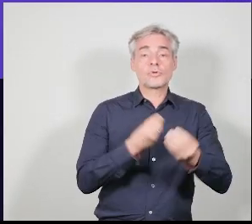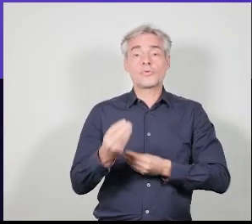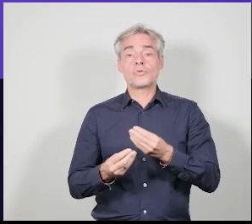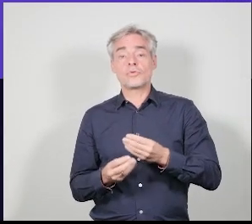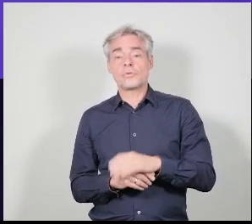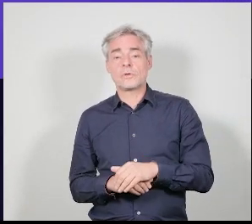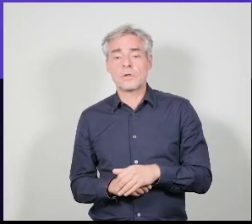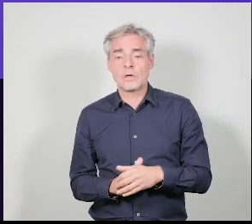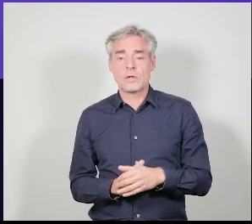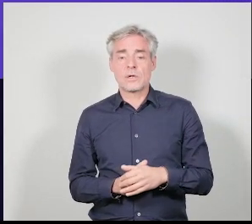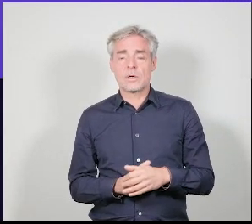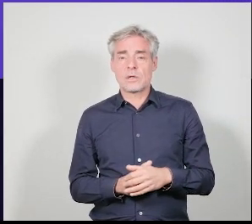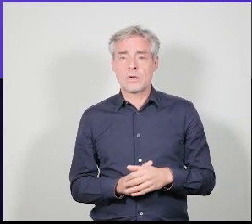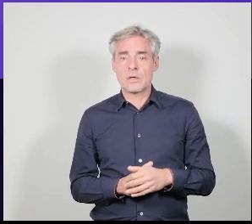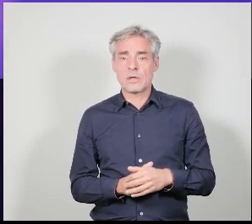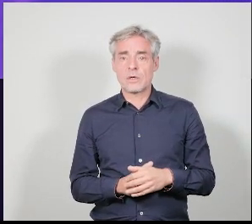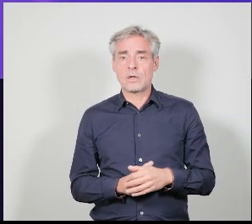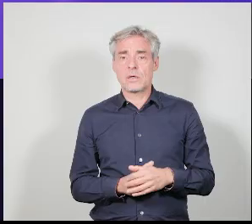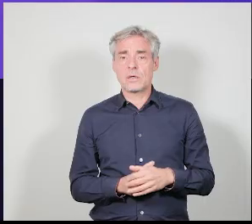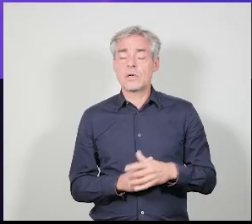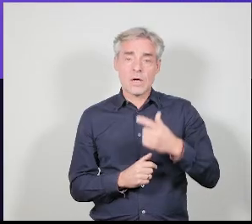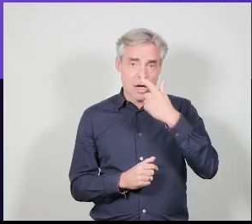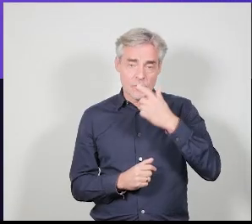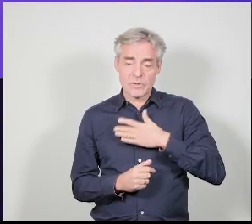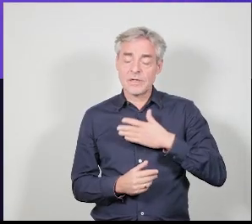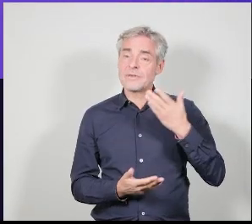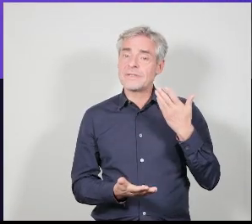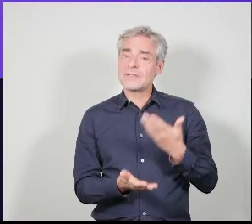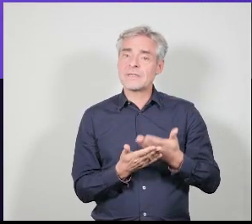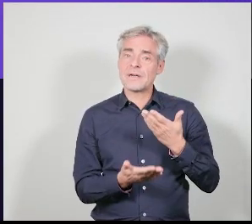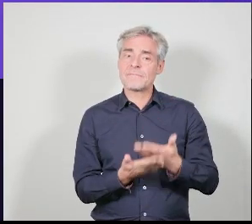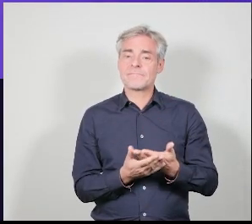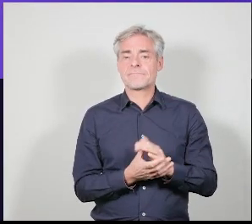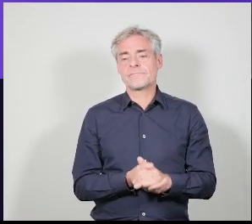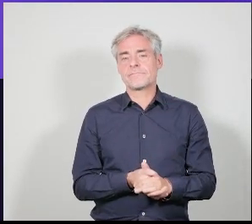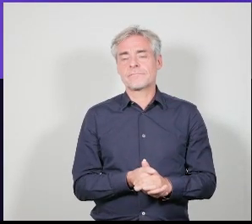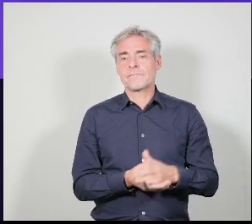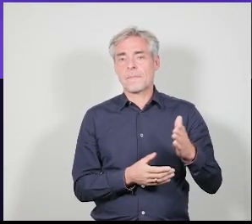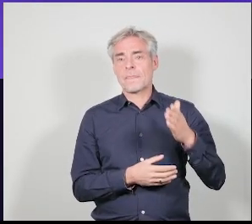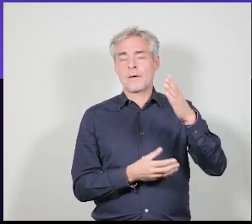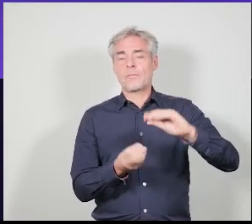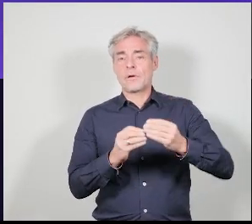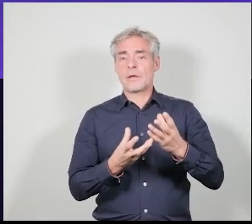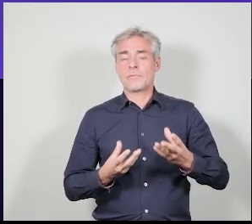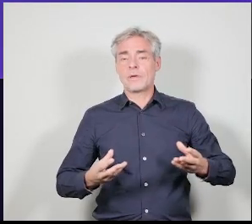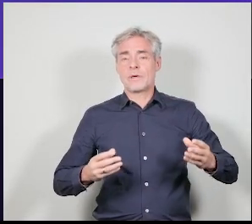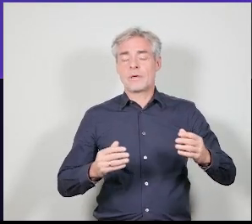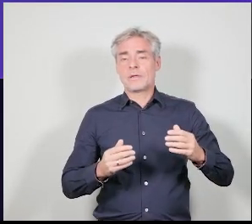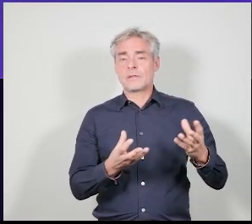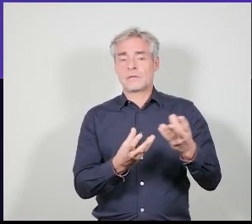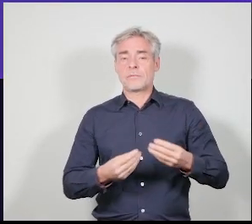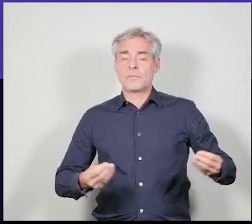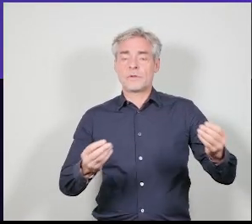MCO, enfin en soins aigus. Et donc je pense que ça déjà, c'est l'horizon démographique qui donne le